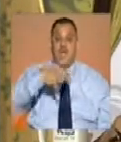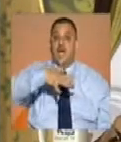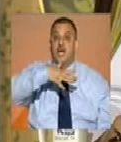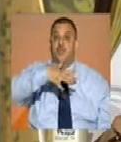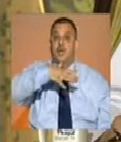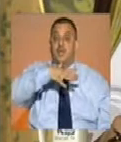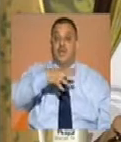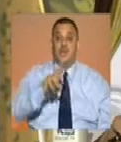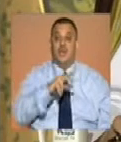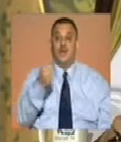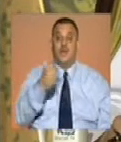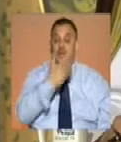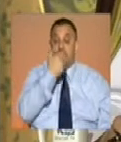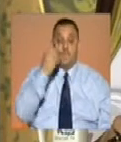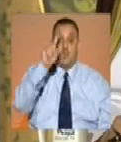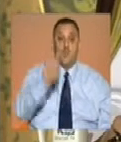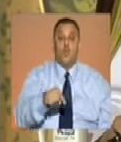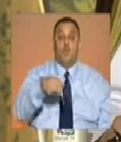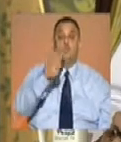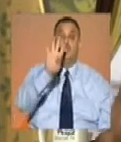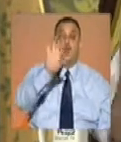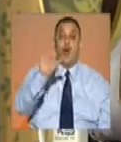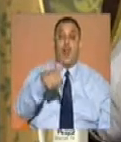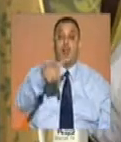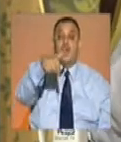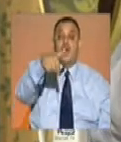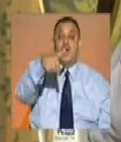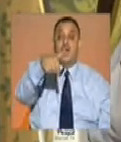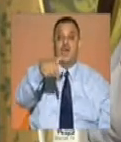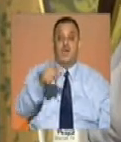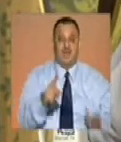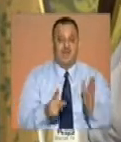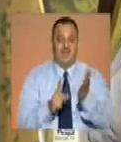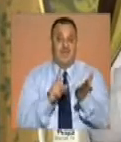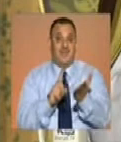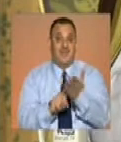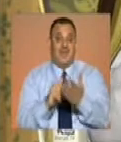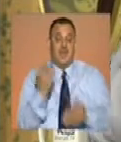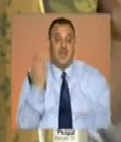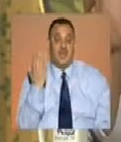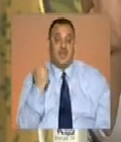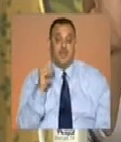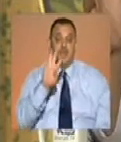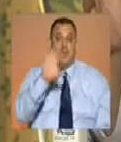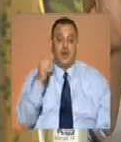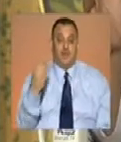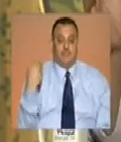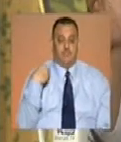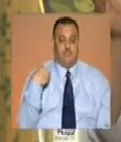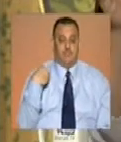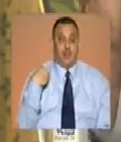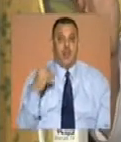بالنسبة لصيام 6 من شوال، تقول إنها كانت يعني تصوم 6 من شوال ثم قيل لها